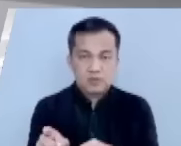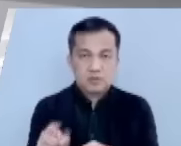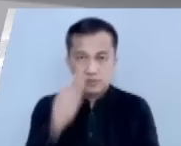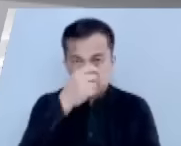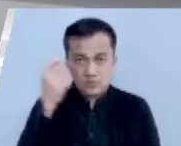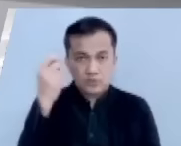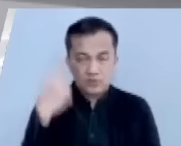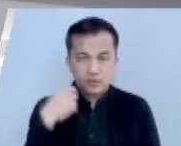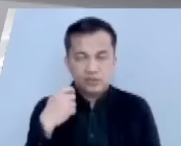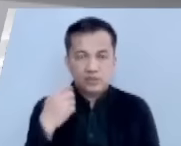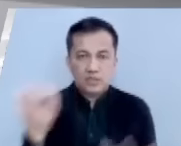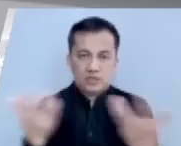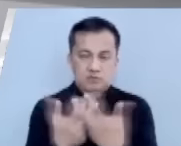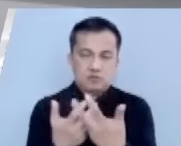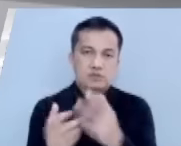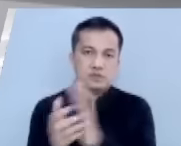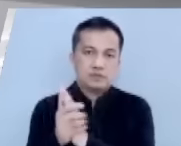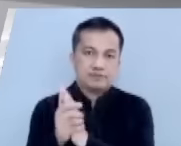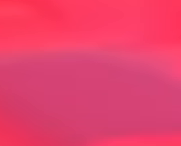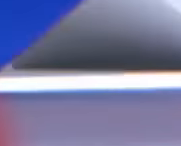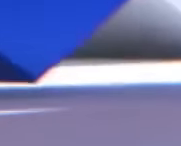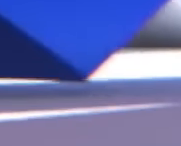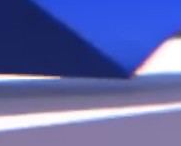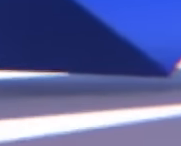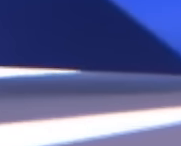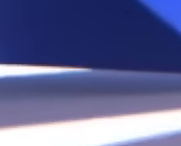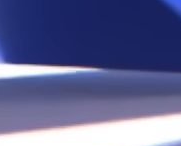kanilang kakayahan. Nakatutok si JP Soriano.